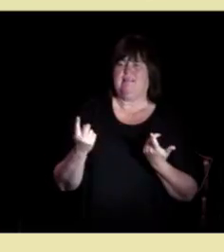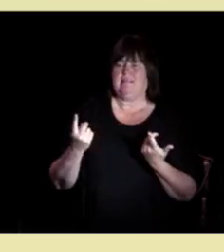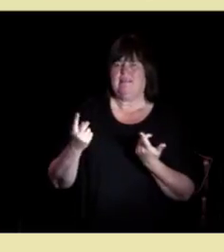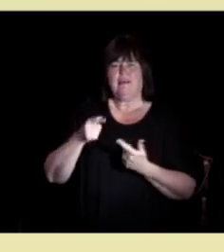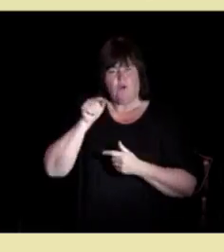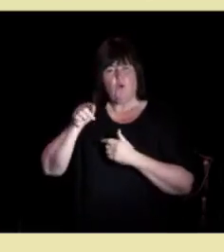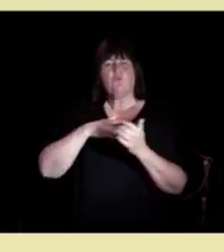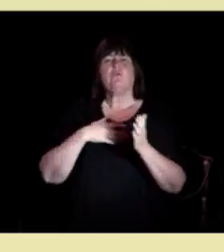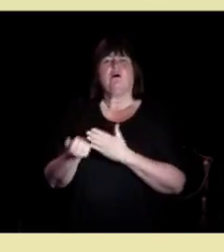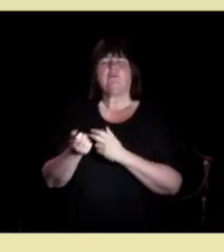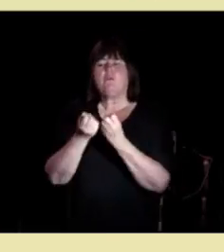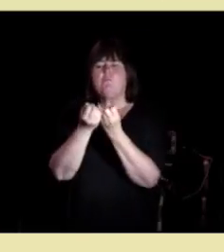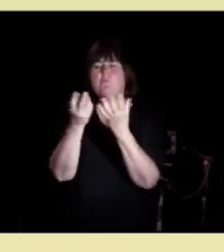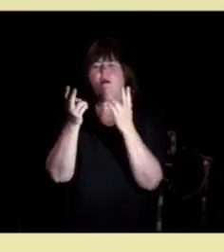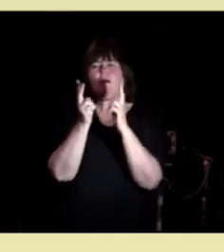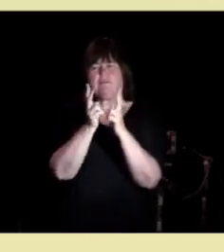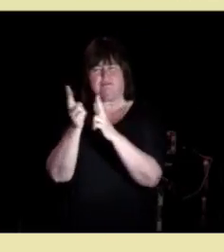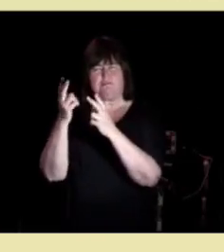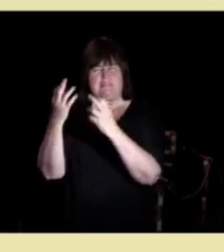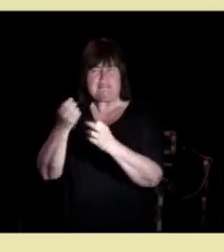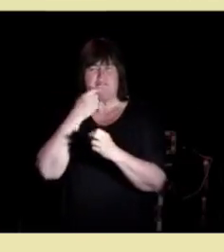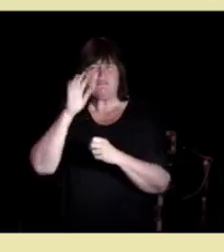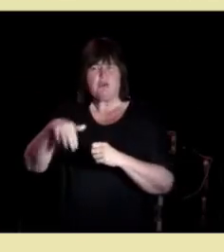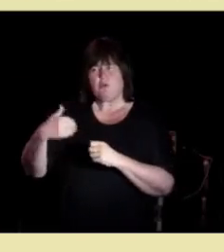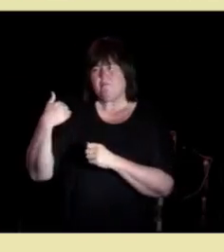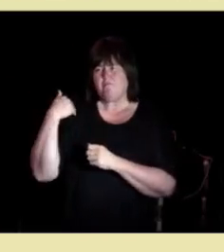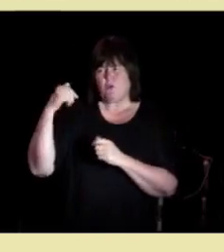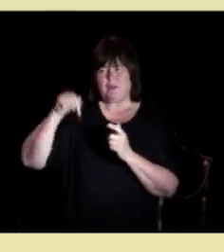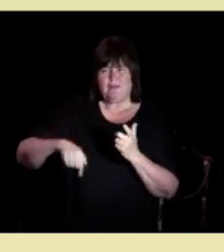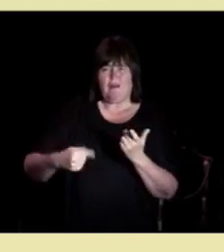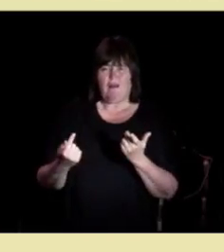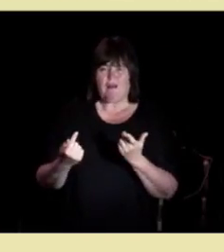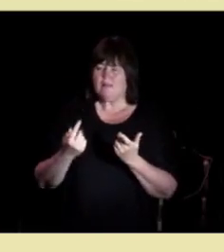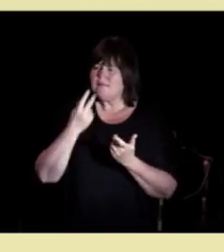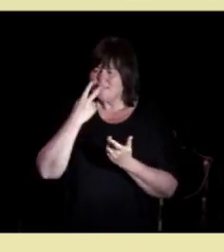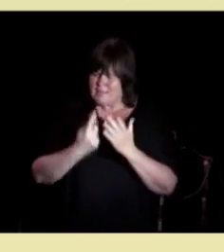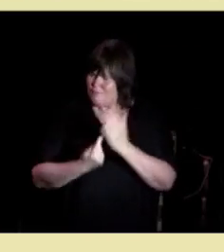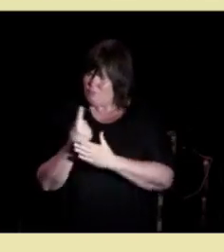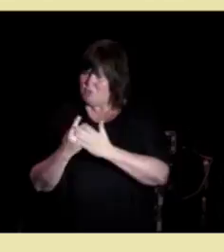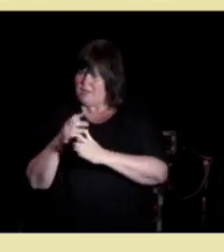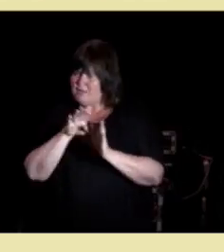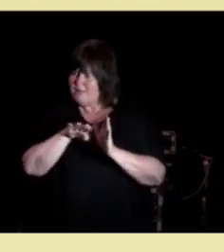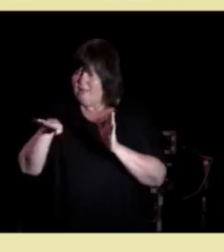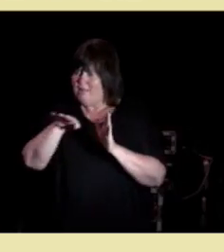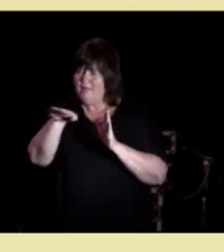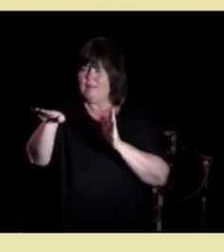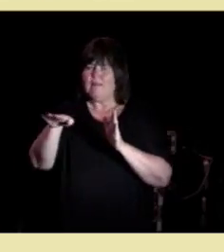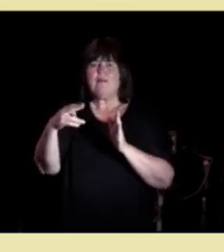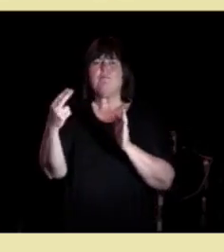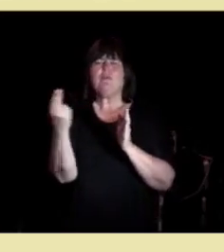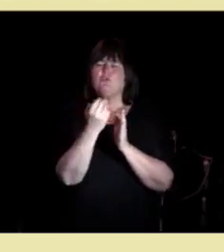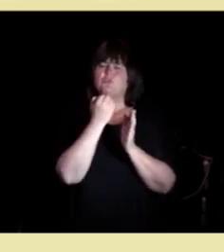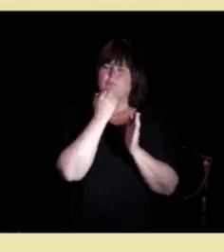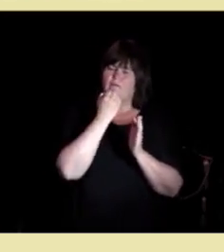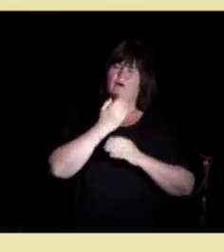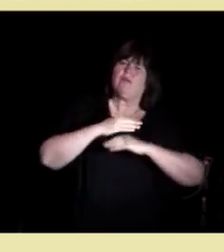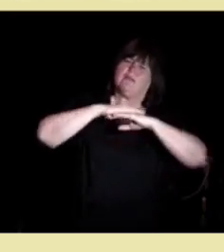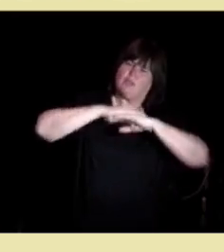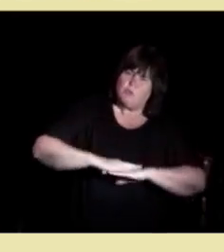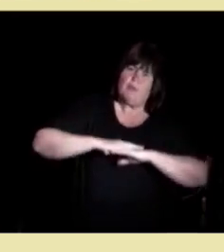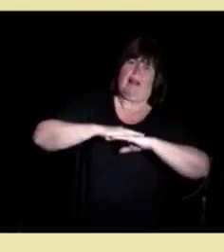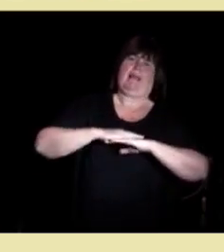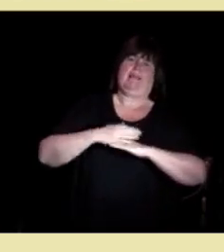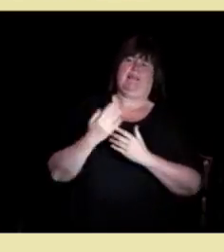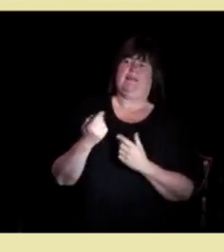om mange av de tingene som vi har vært inne på før i dag. Se de mulighetene som ligger der, men også bevare det helt grunnleggende